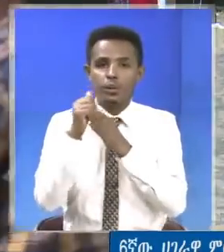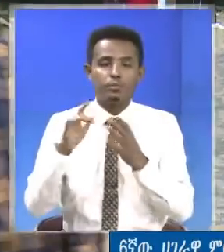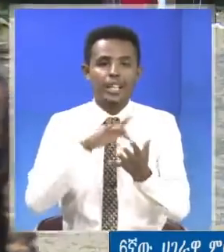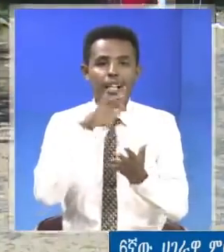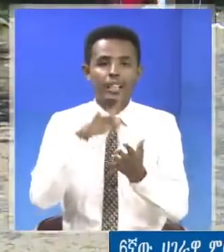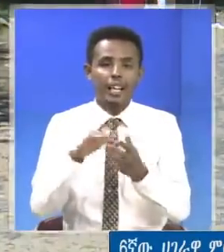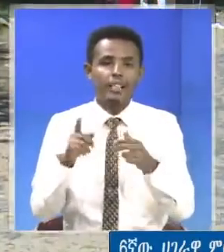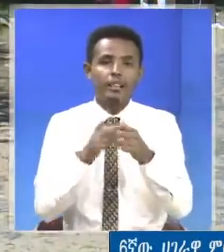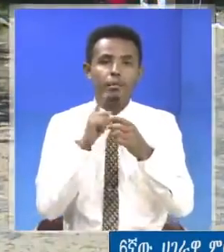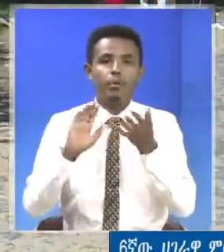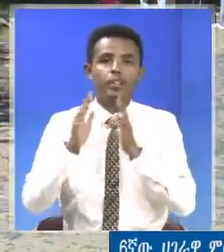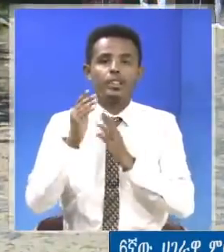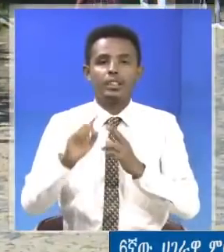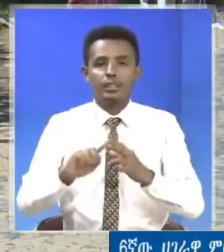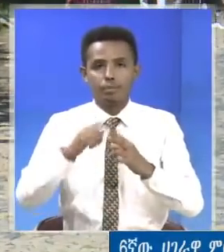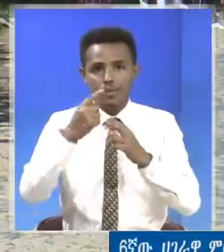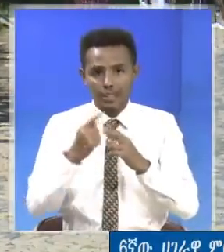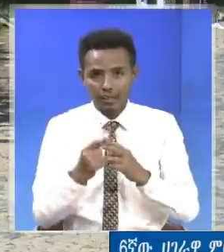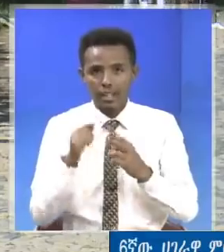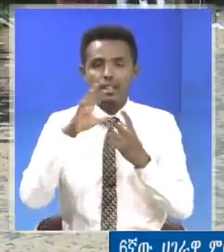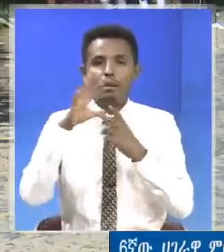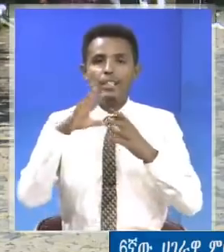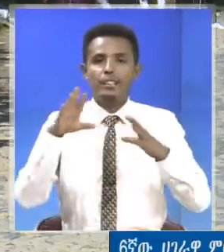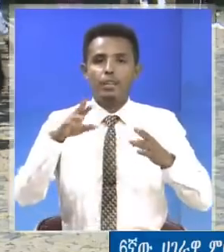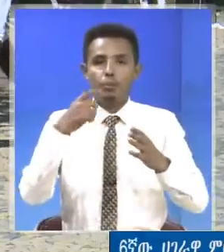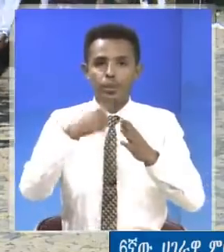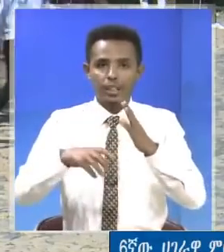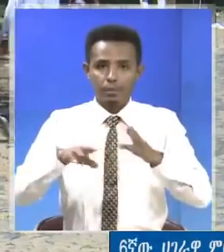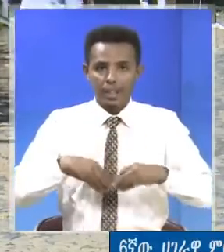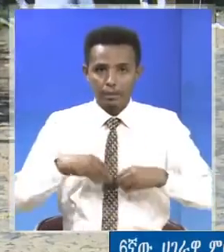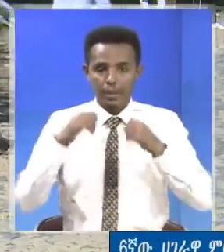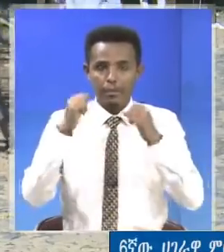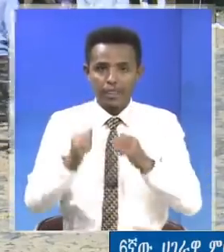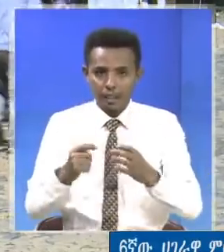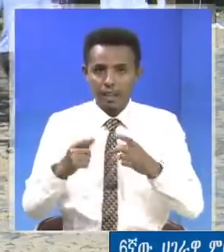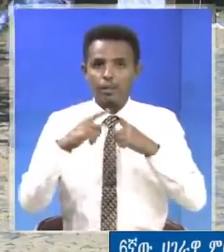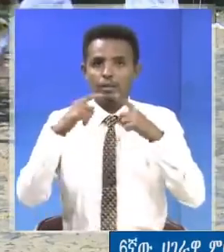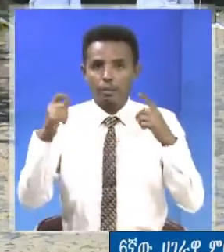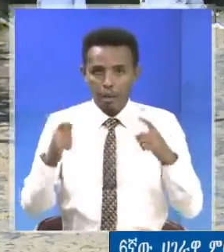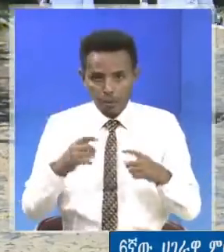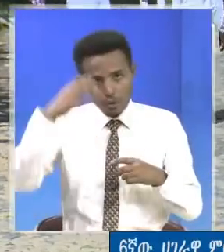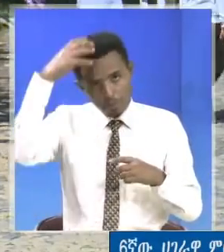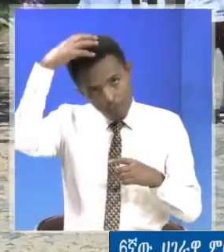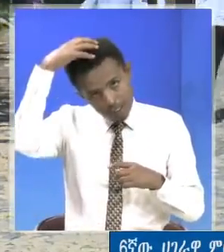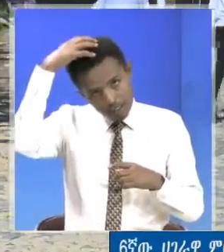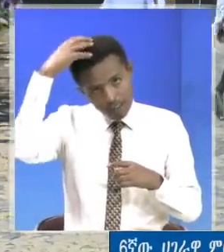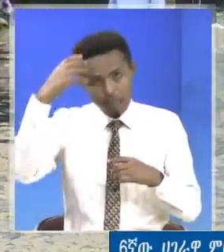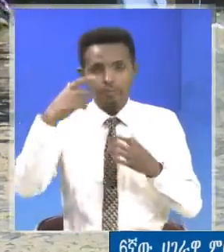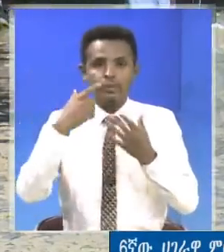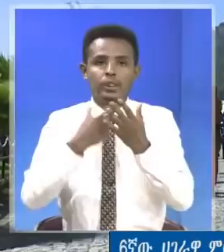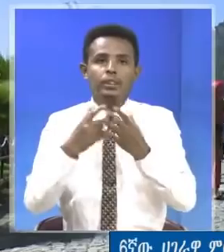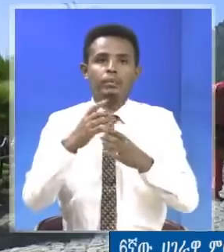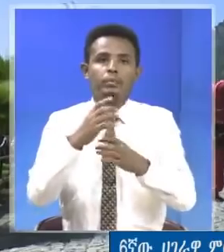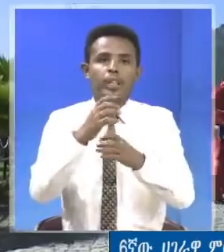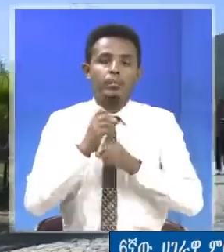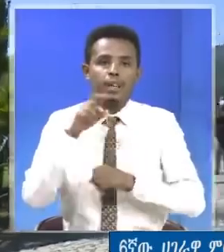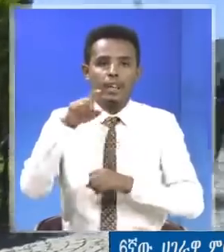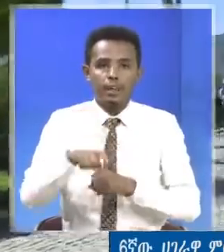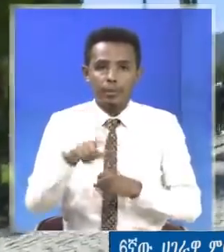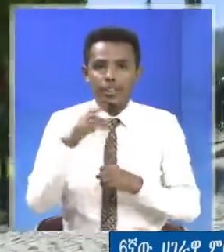የመጀመሪያው የምርጫን ውጤት መቀበል መቻል ነው። ሰው ተቃዋሚዎችም መንግስትም የምርጫውን ውጤት በጸጋ መቀበል መቻል አለባቸው።